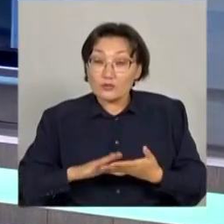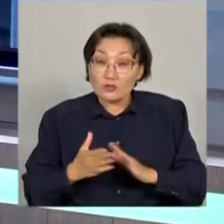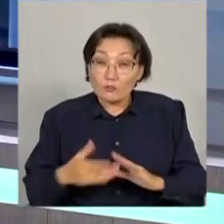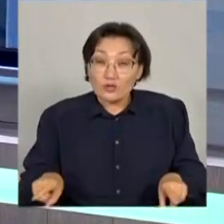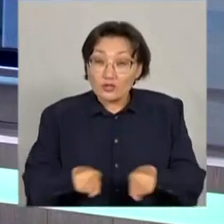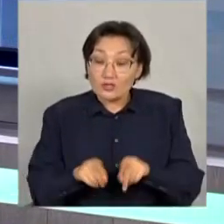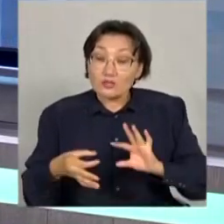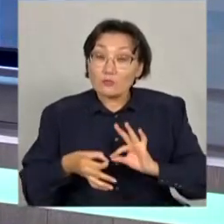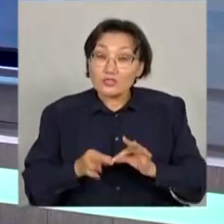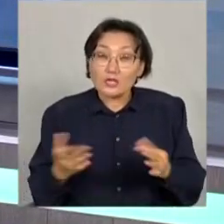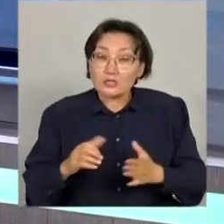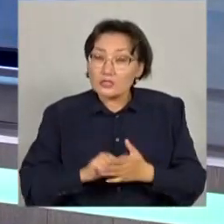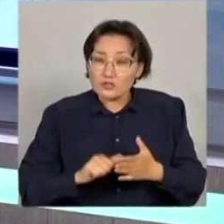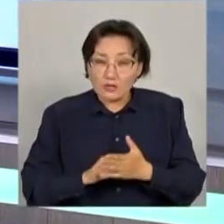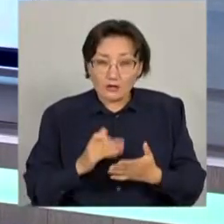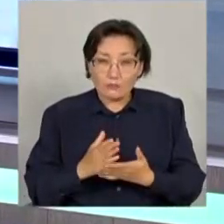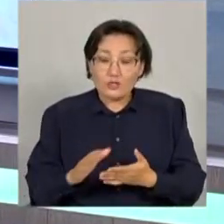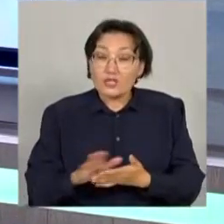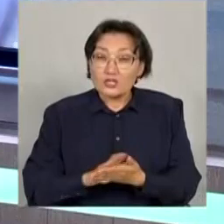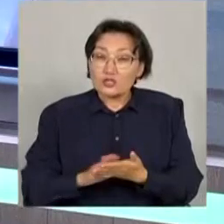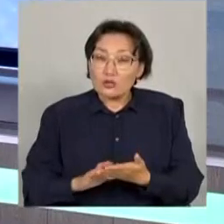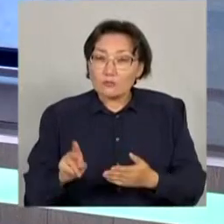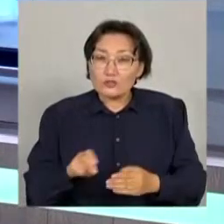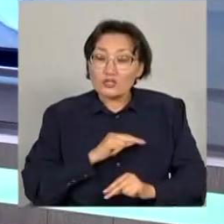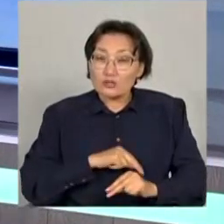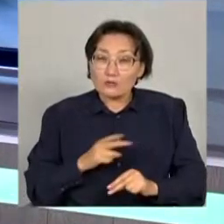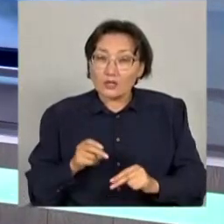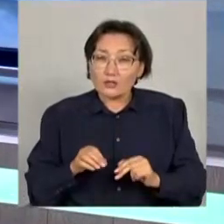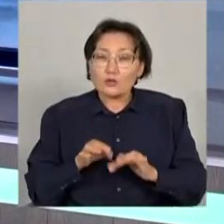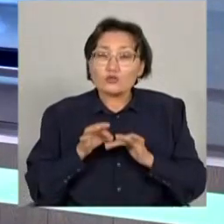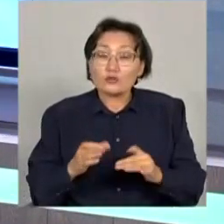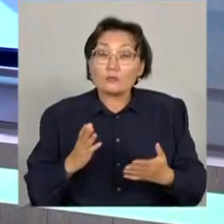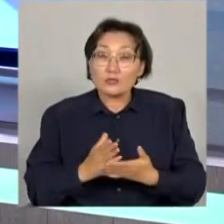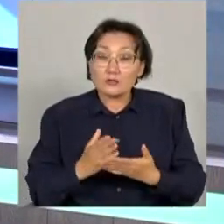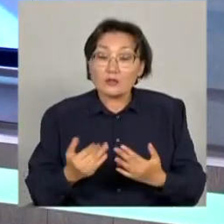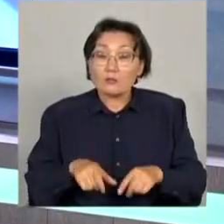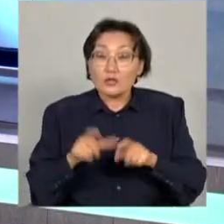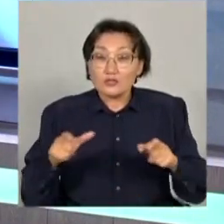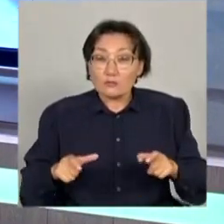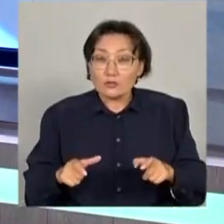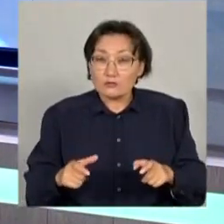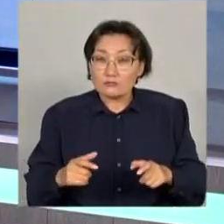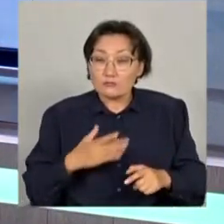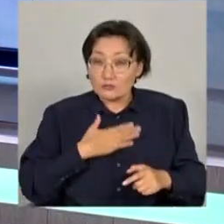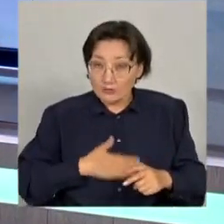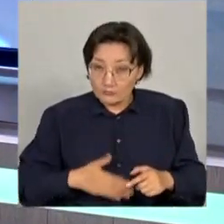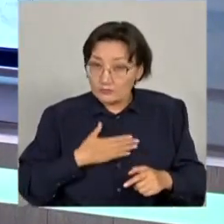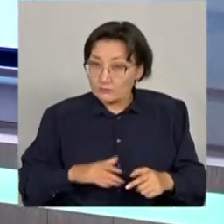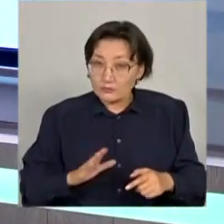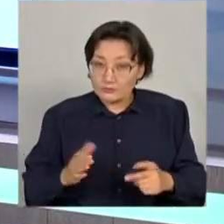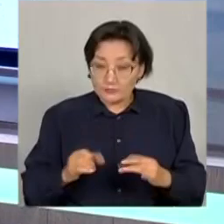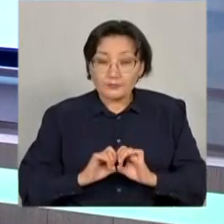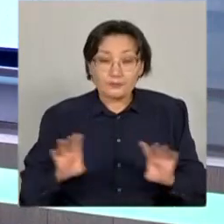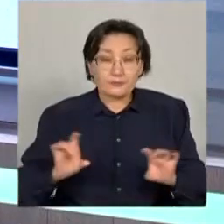бұлайша күрделенуіне не себеп? Залалсыздандыру жұмыстары қай деңгейде жүргізіліп жатыр? Оған тұрғындардың көңілі тола ма? Өңірдегі тілші